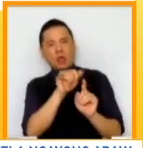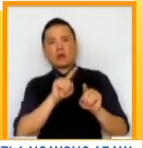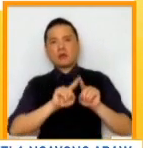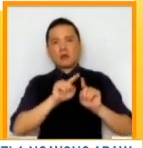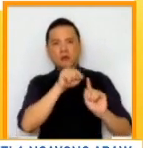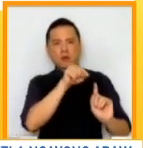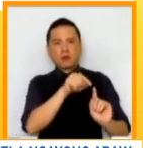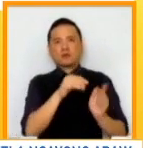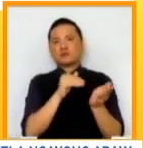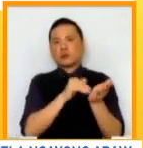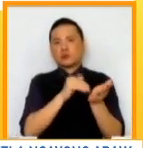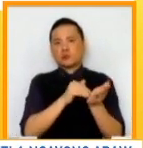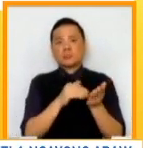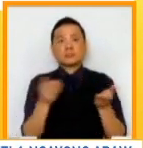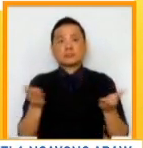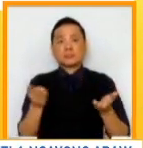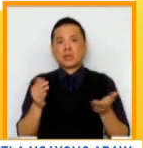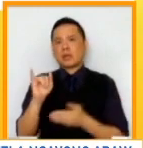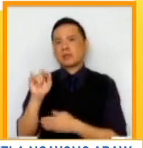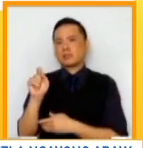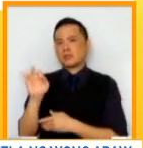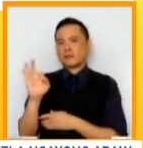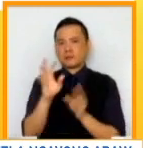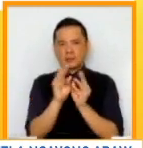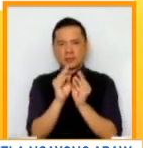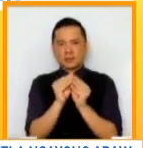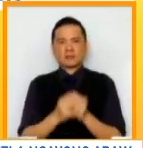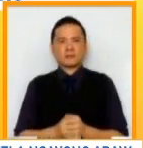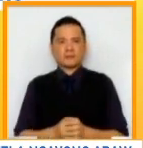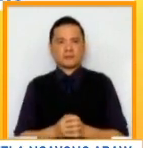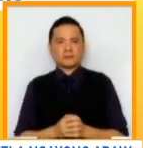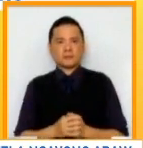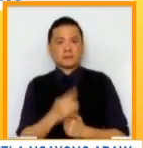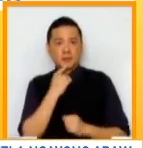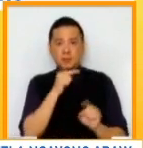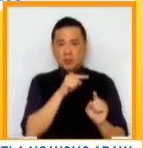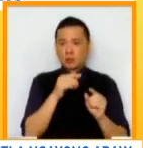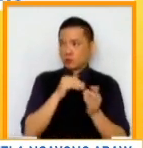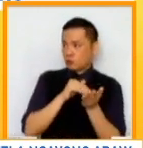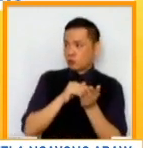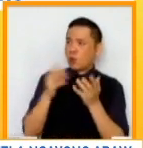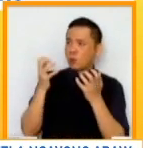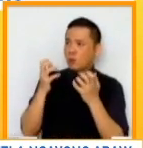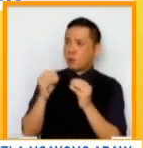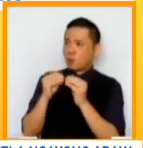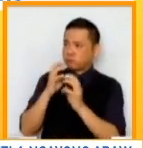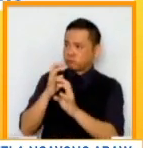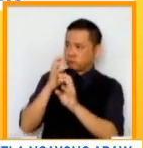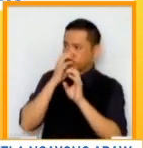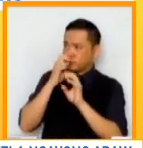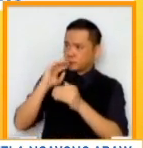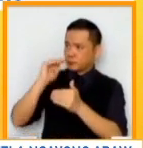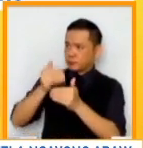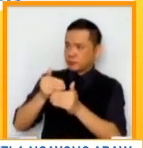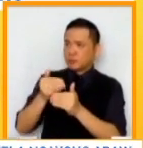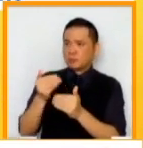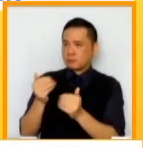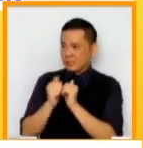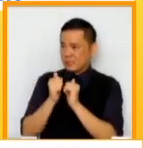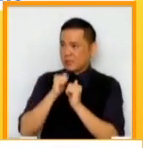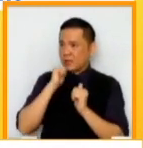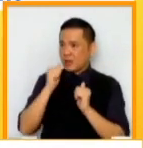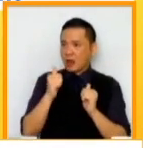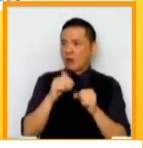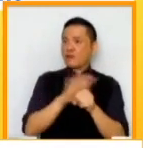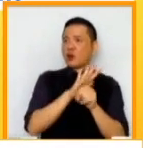kamakailan. Sa pulong hiniling ng mga doktor ang mas mahigpit na lockdown para hindi bumigay ang healthcare system. Sagad na raw kasi ang health